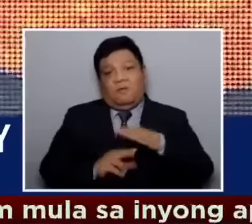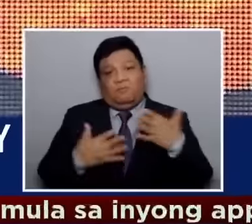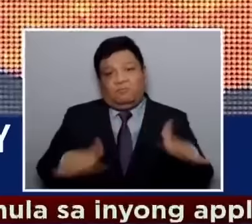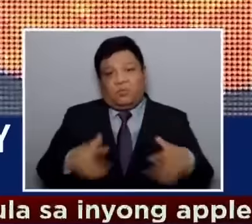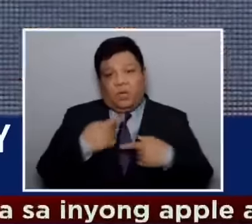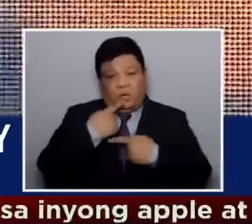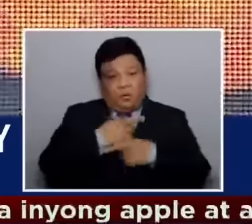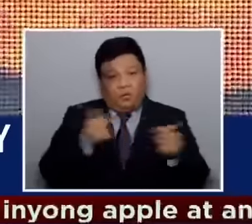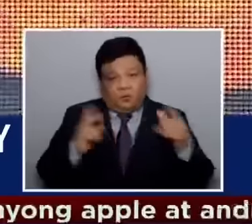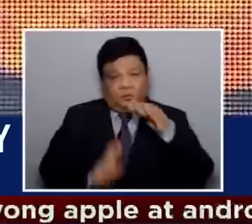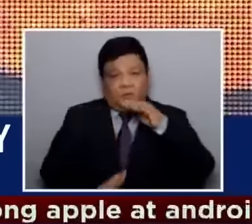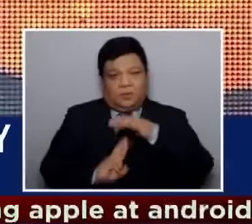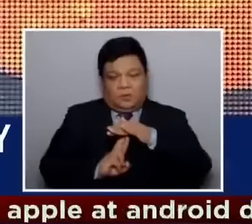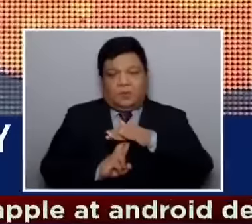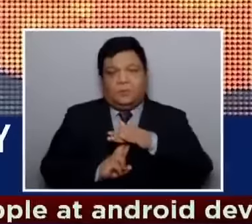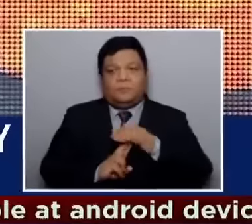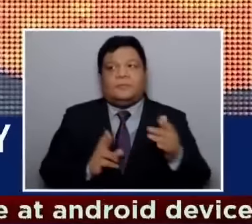retirement. Yan yung